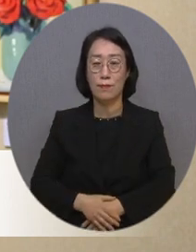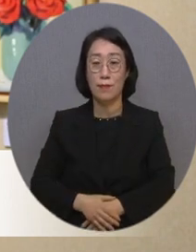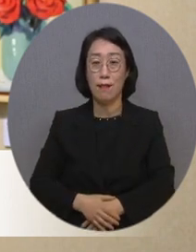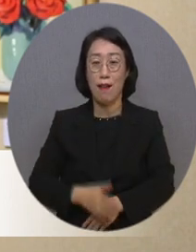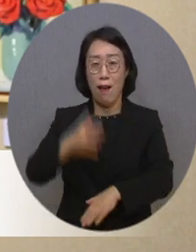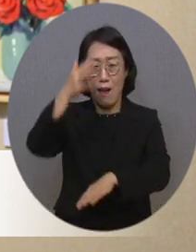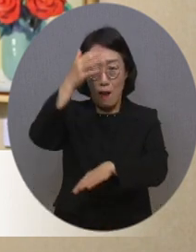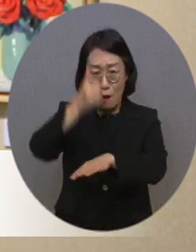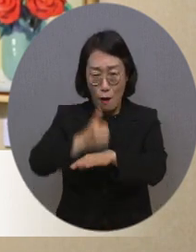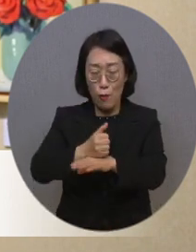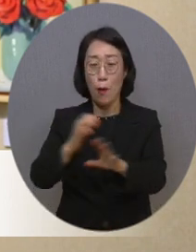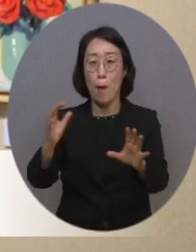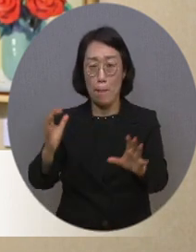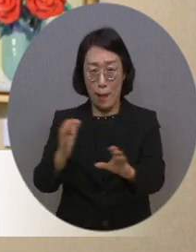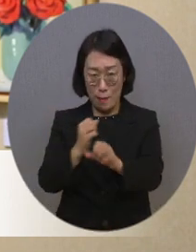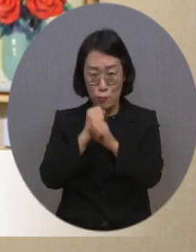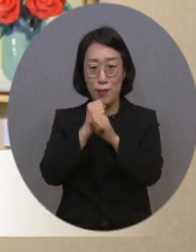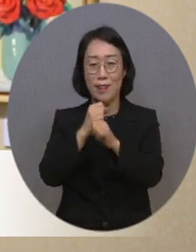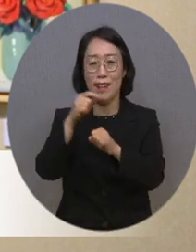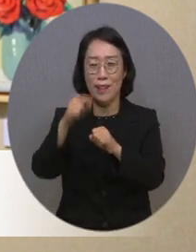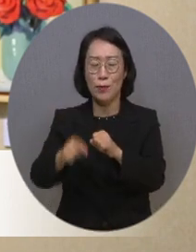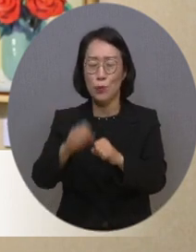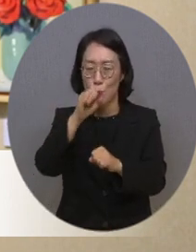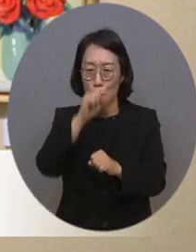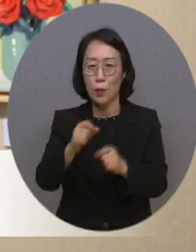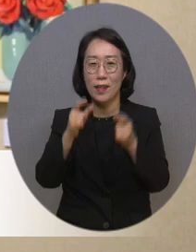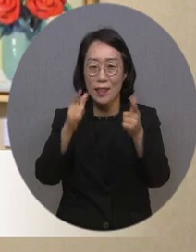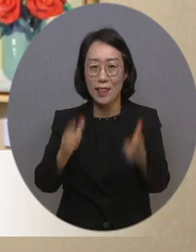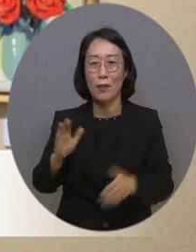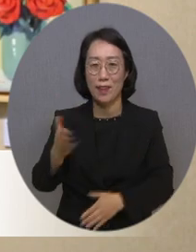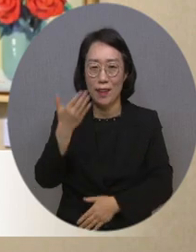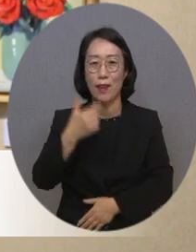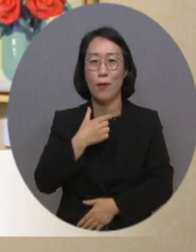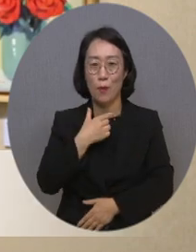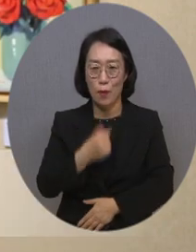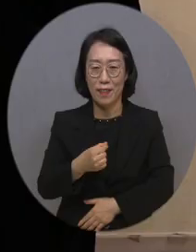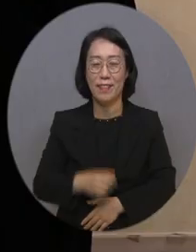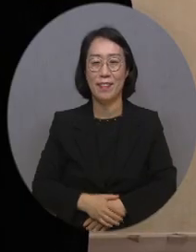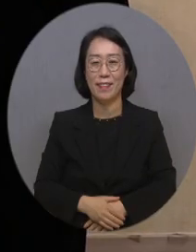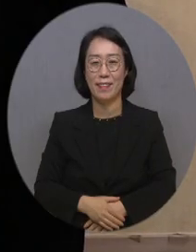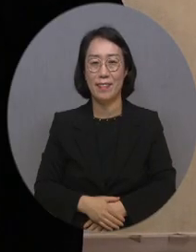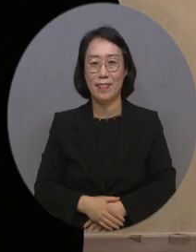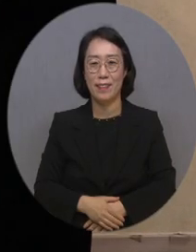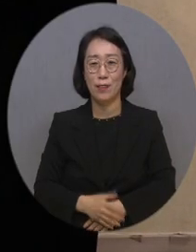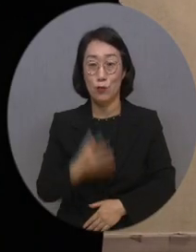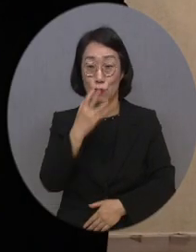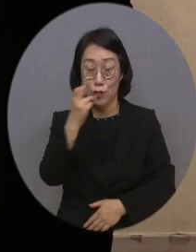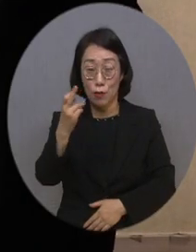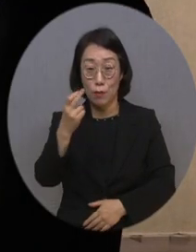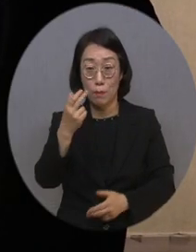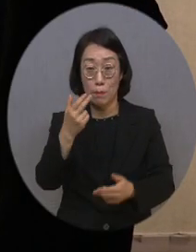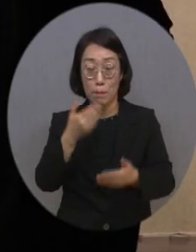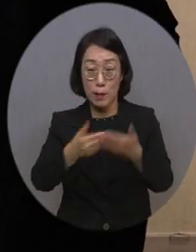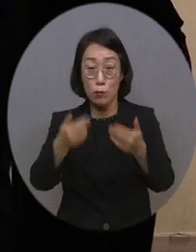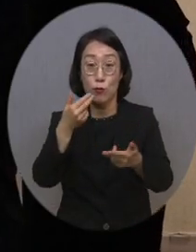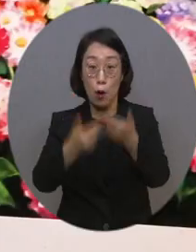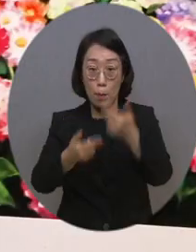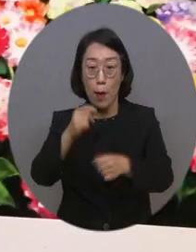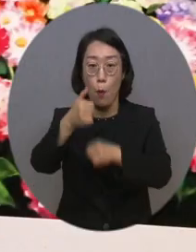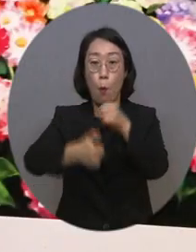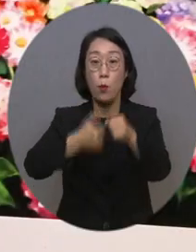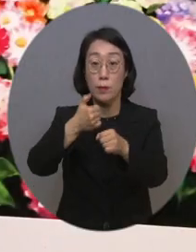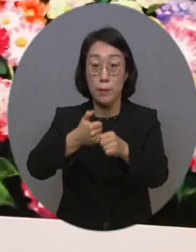마무리할 수 있는 좋은 계기가 됐으면 하는 그런 바람입니다. 순천 미협 50년 역사의